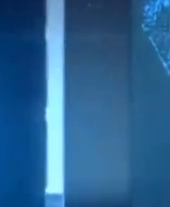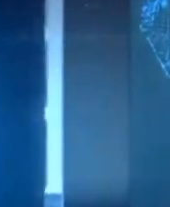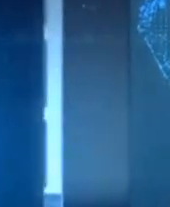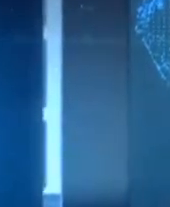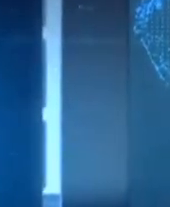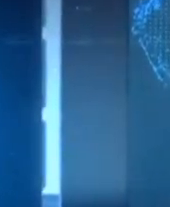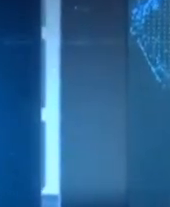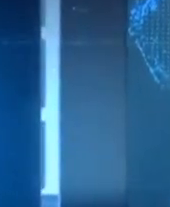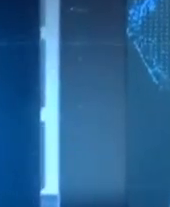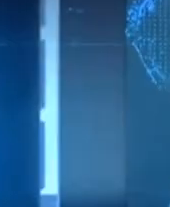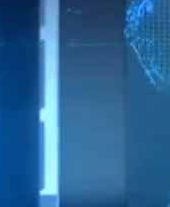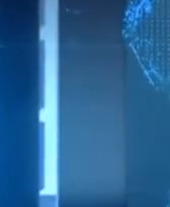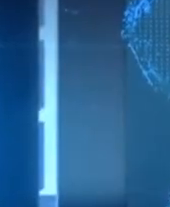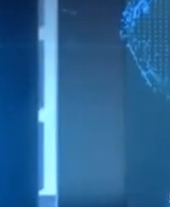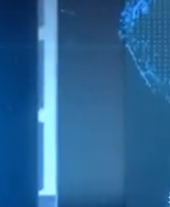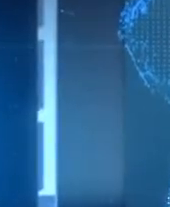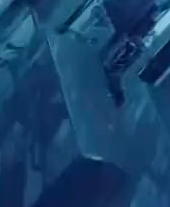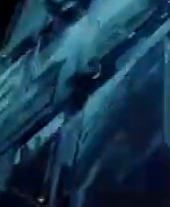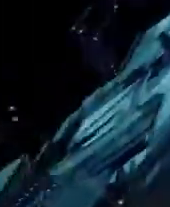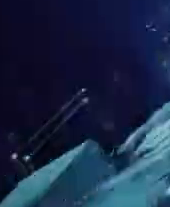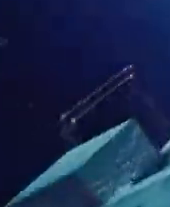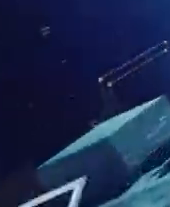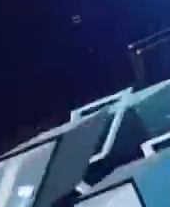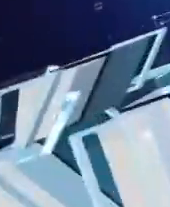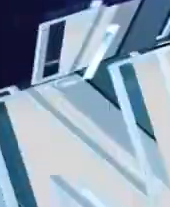Рахат Рахымжанов, Абылай Хоттықпай, Жетісу арнасы.